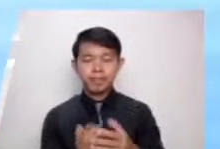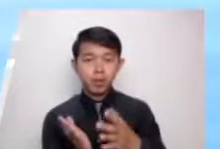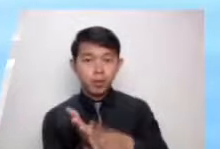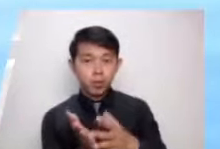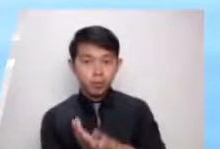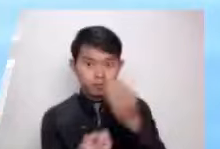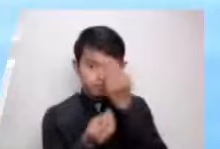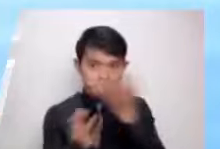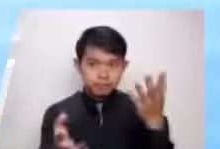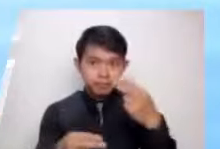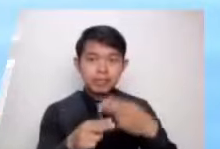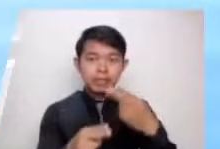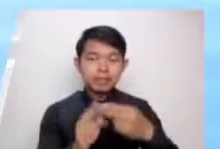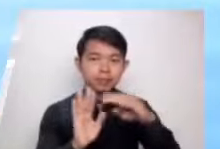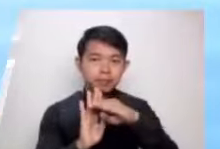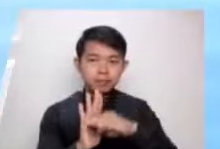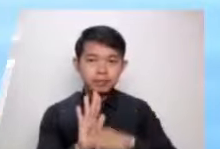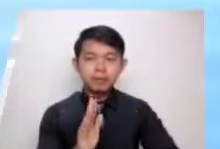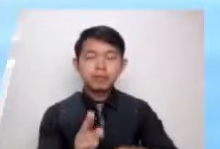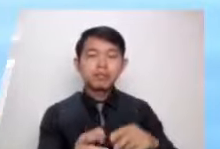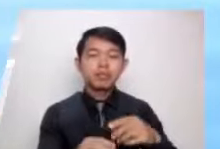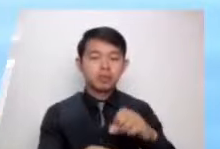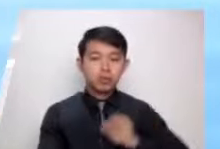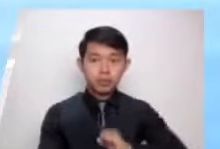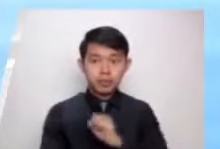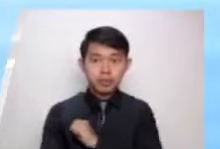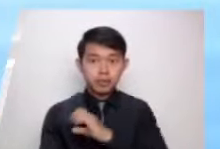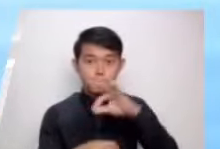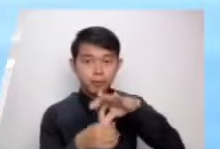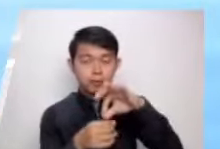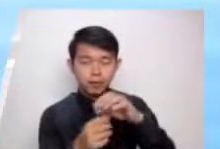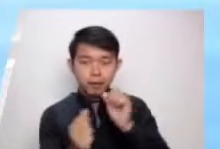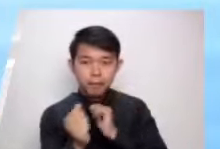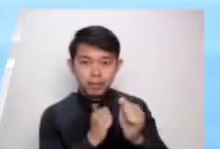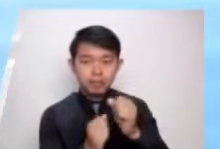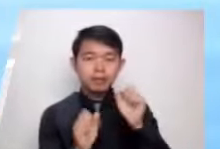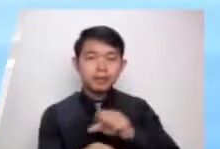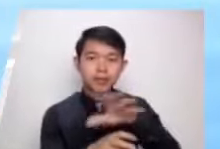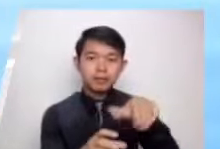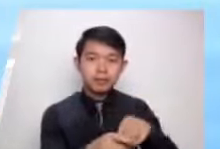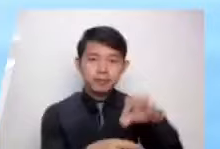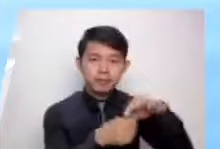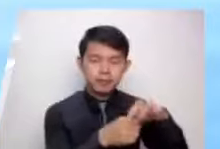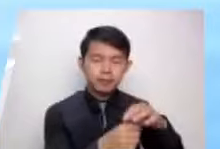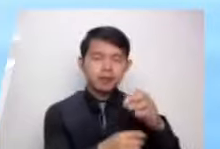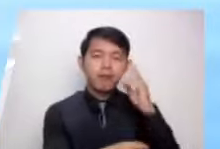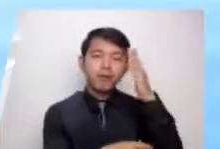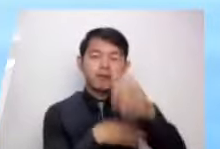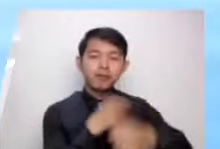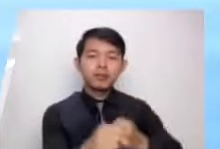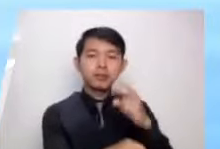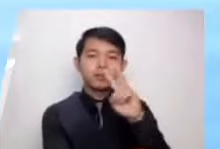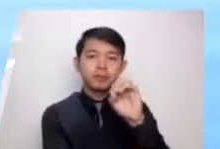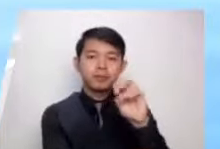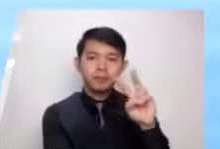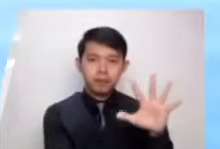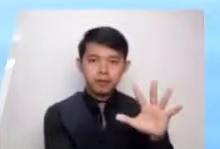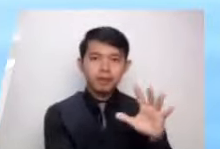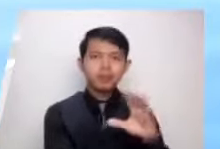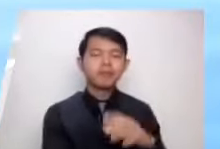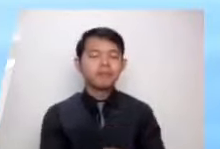senatorial aspirants na nakapasa at maaaring mapasama sa balota sa election 2025 at iba pang issue, kausapin natin si COMELEC Chairman